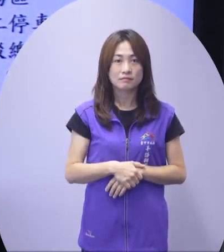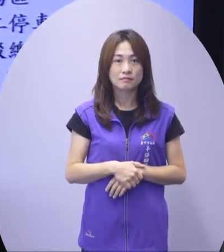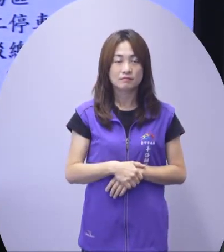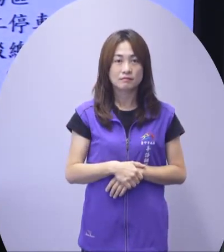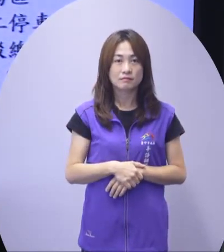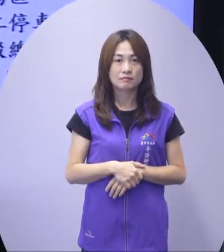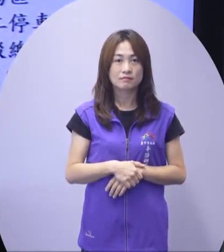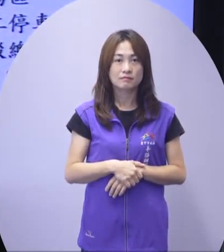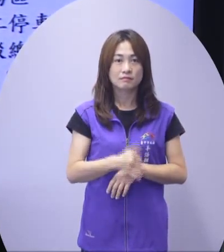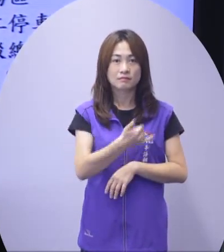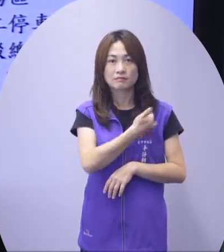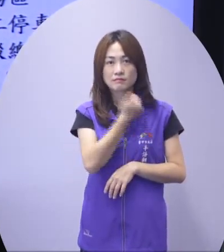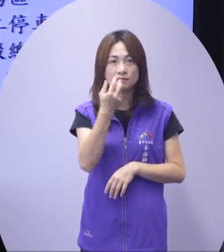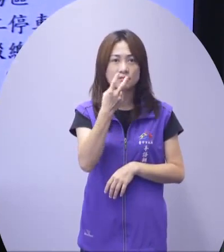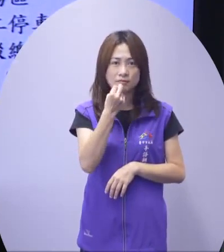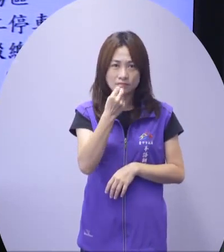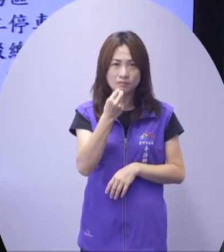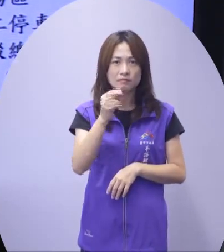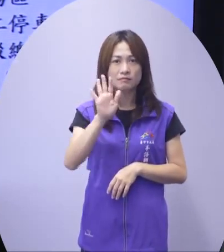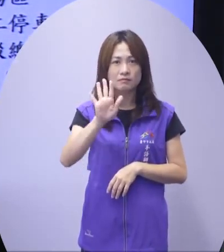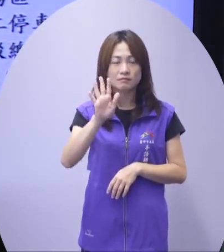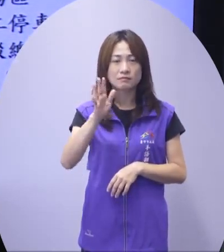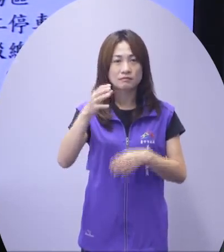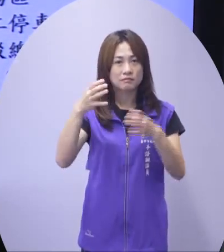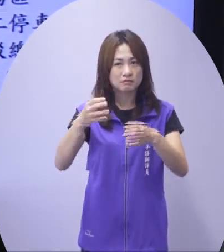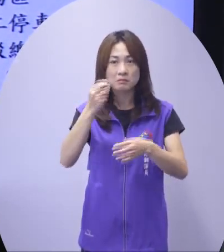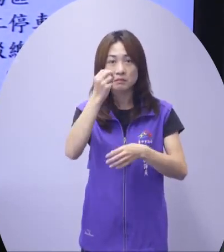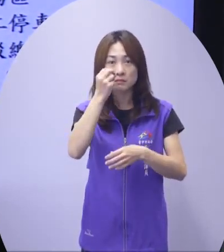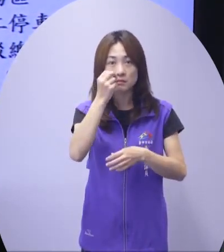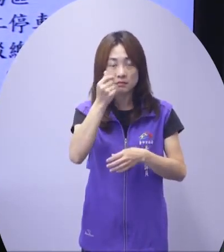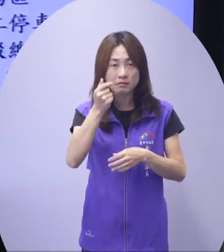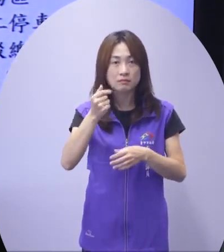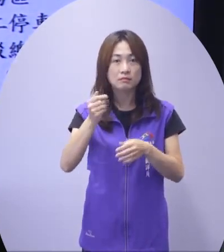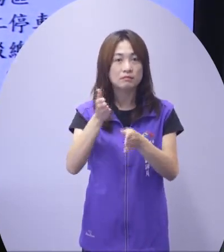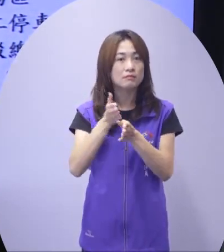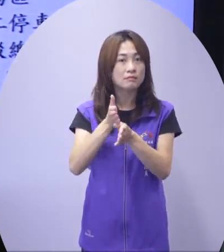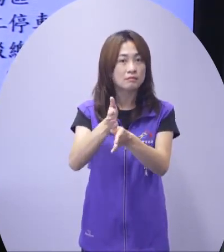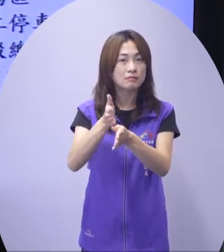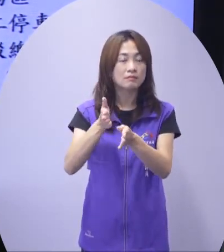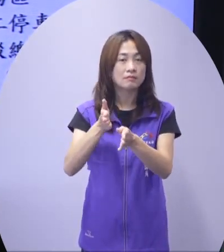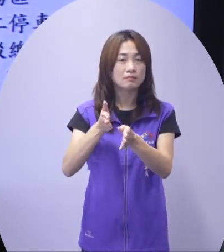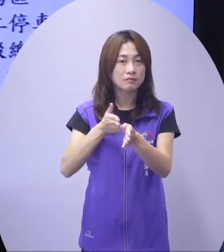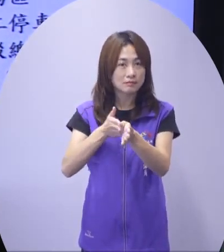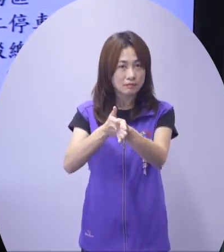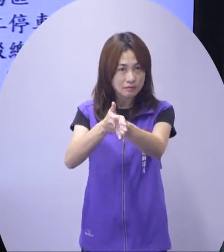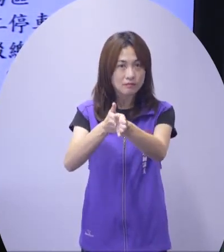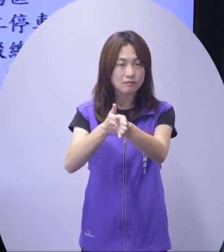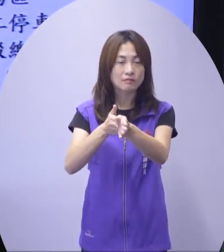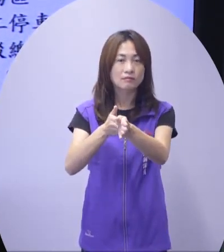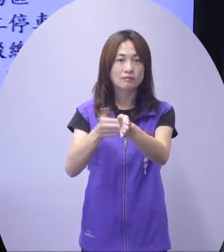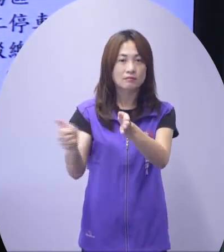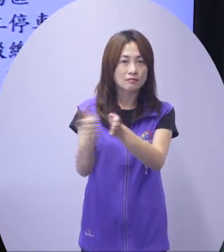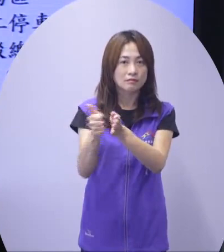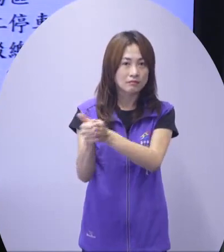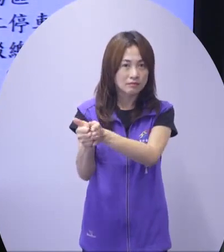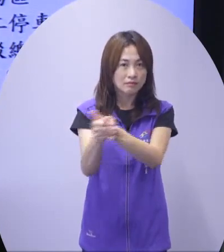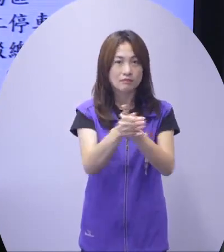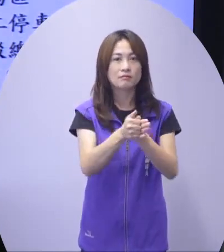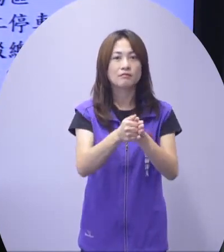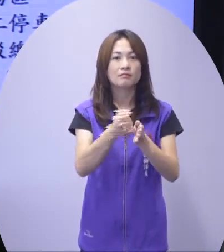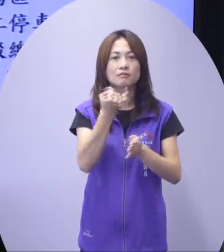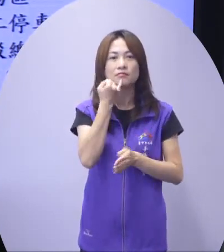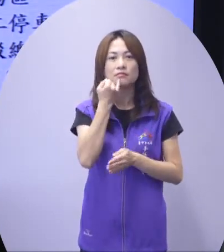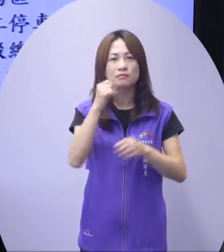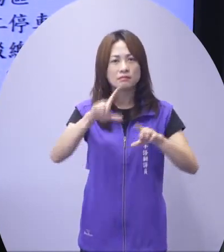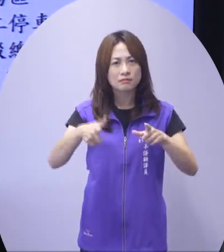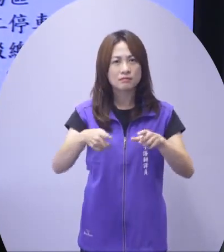还有樱木花道，那平常是20到30分钟一班，假日呢是15到20分钟一班，那坐